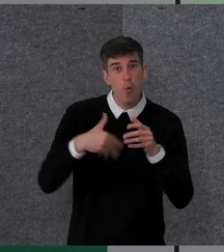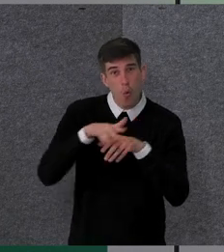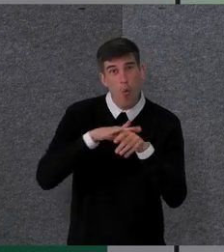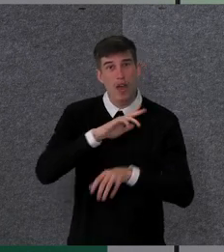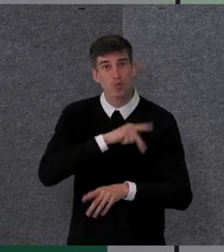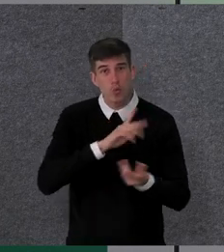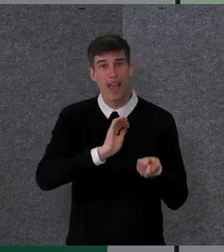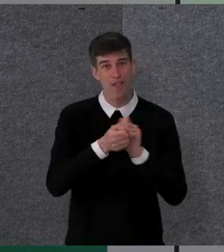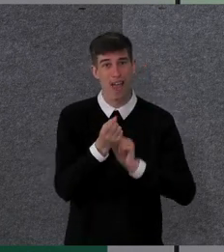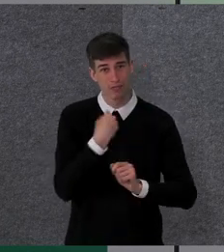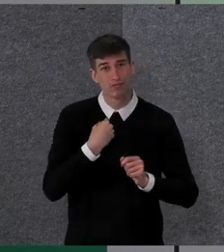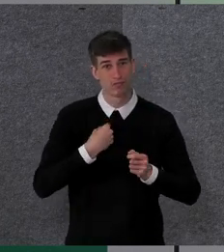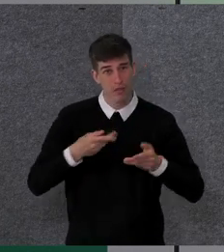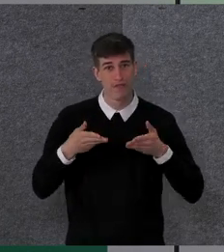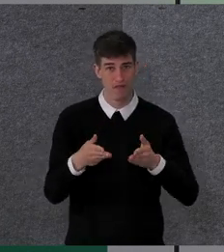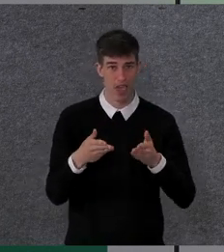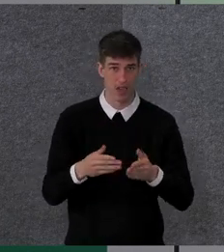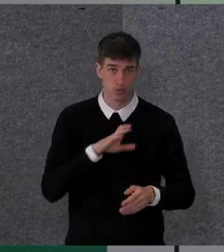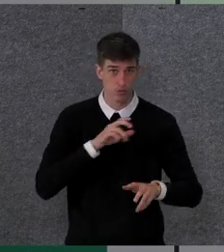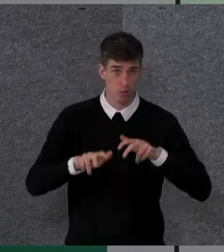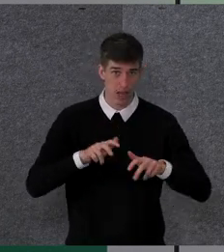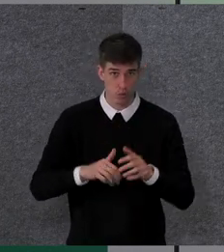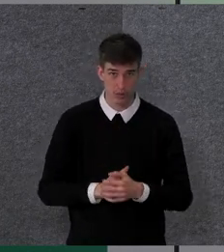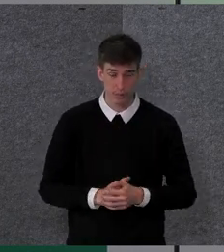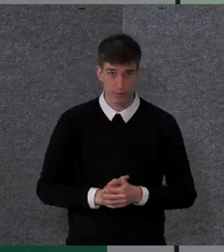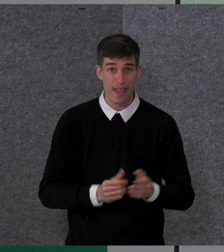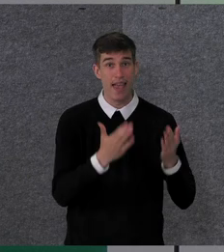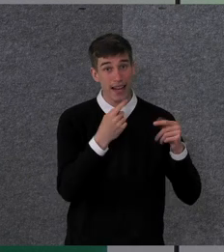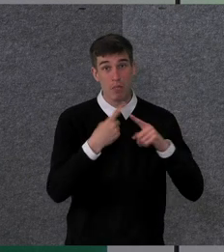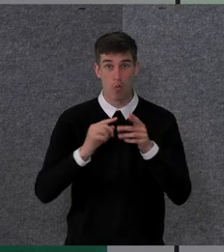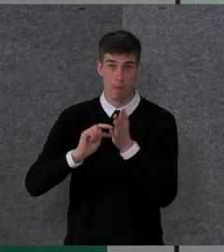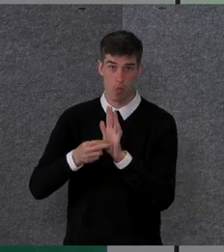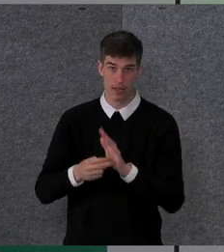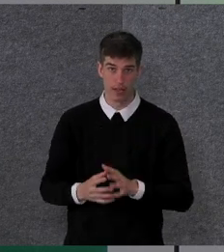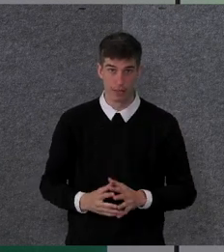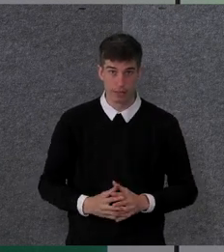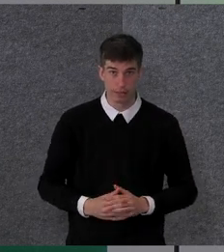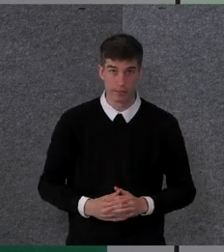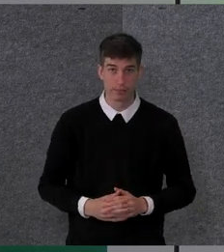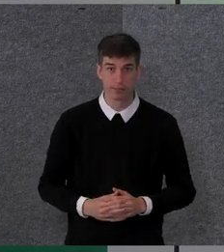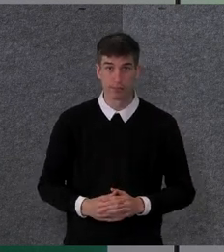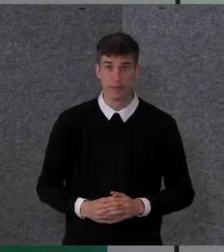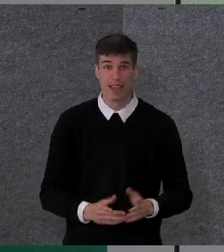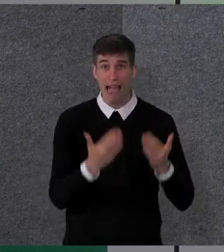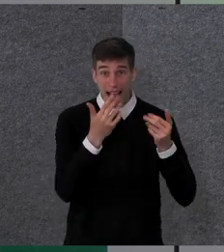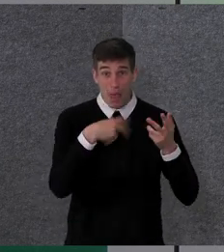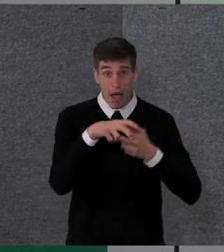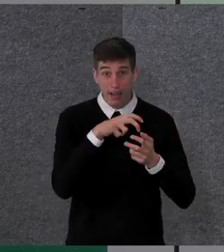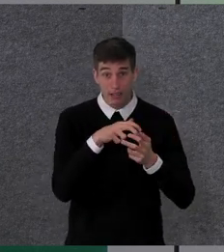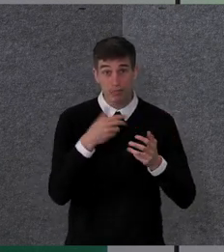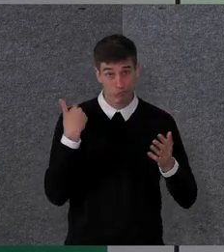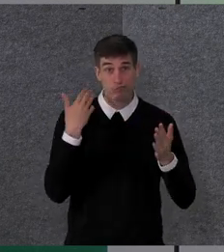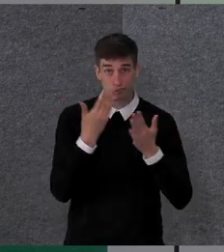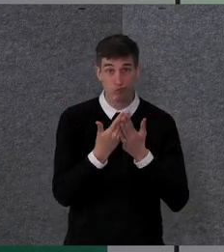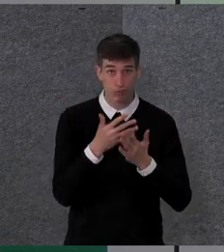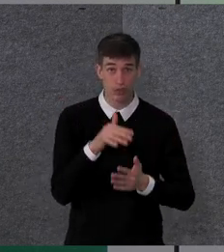Wandel umzusetzen. In der Klima- und in der Energiepolitik. Denn die Klimakrise ist längst da. Wenn